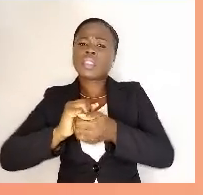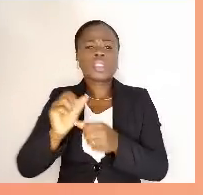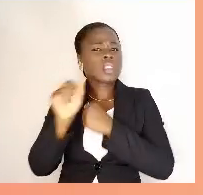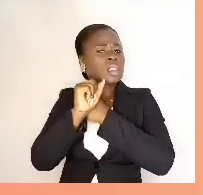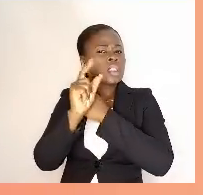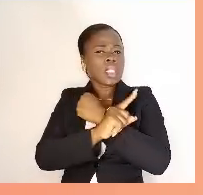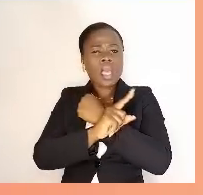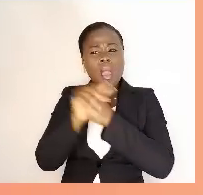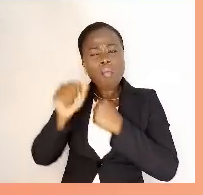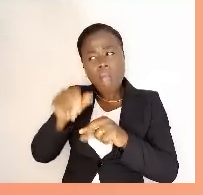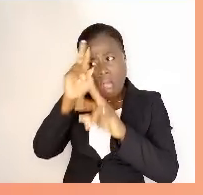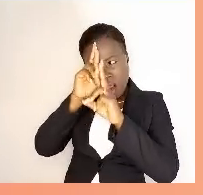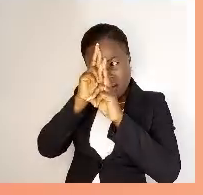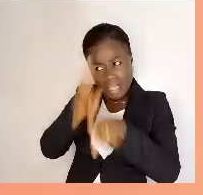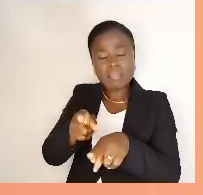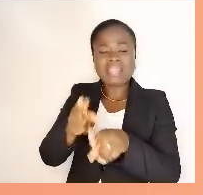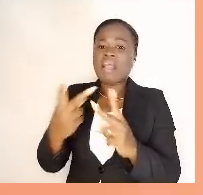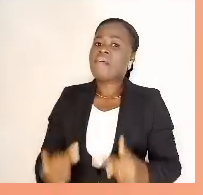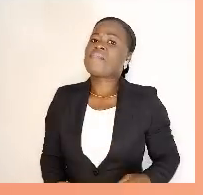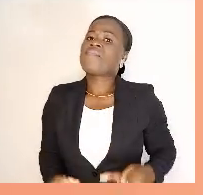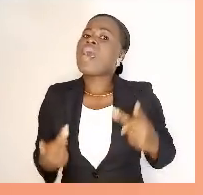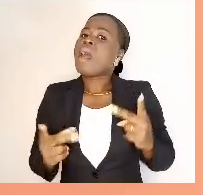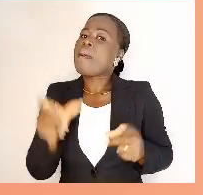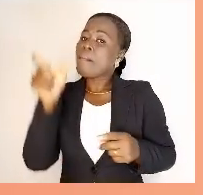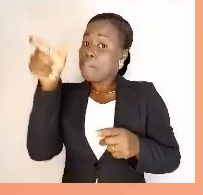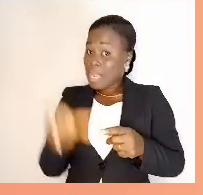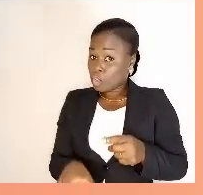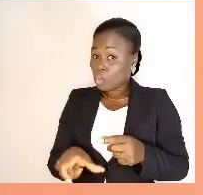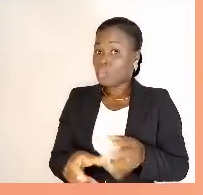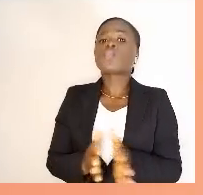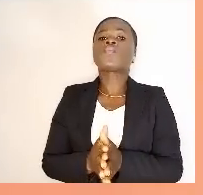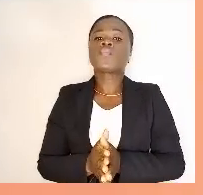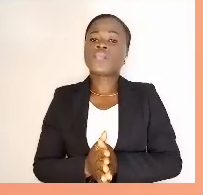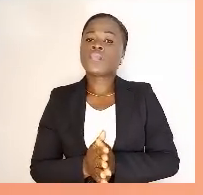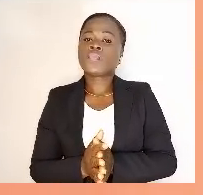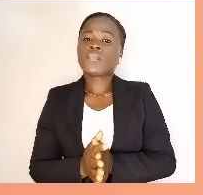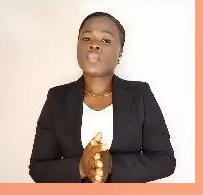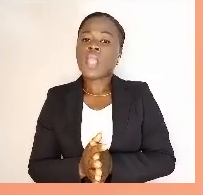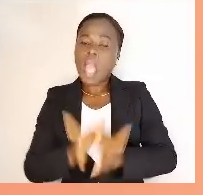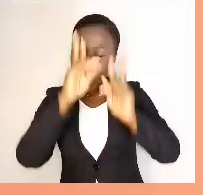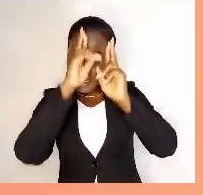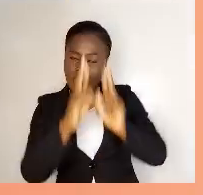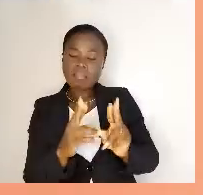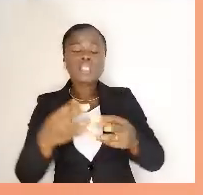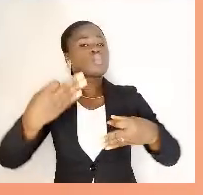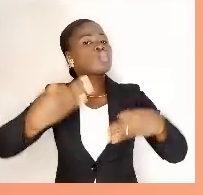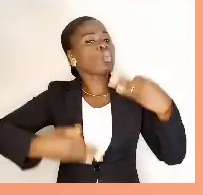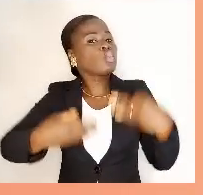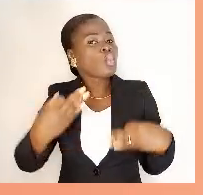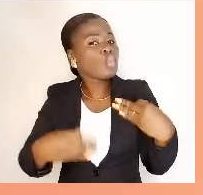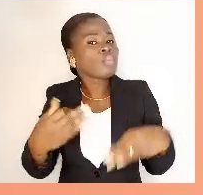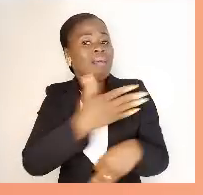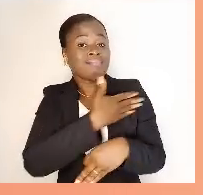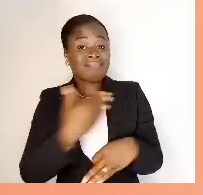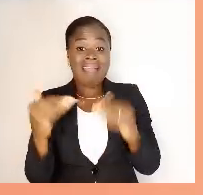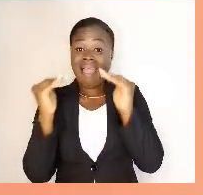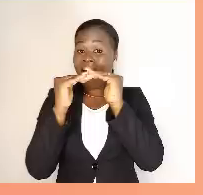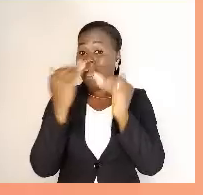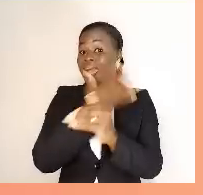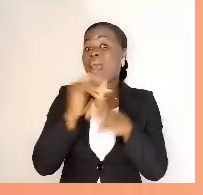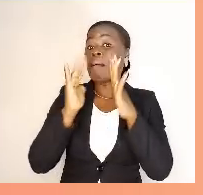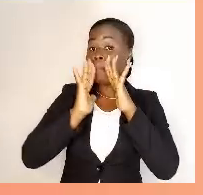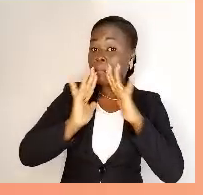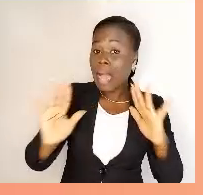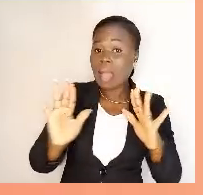voulons. Un Sénégal de respect de la vie humaine, de la justice, de l'égalité et de la